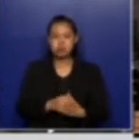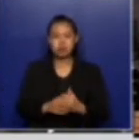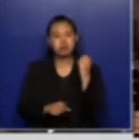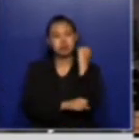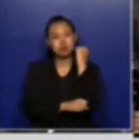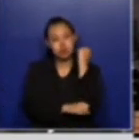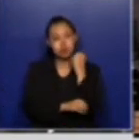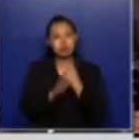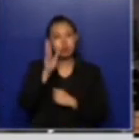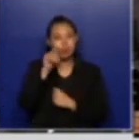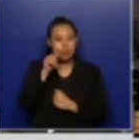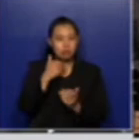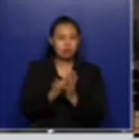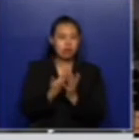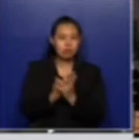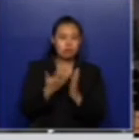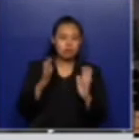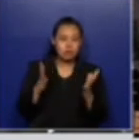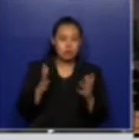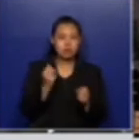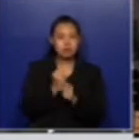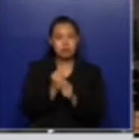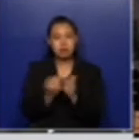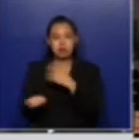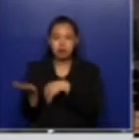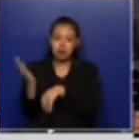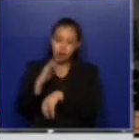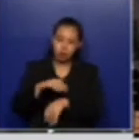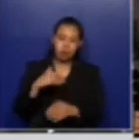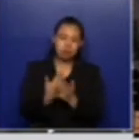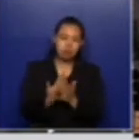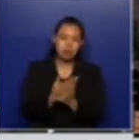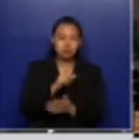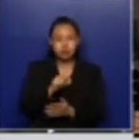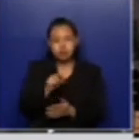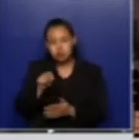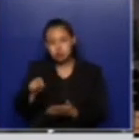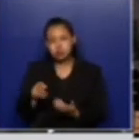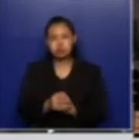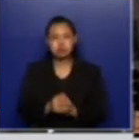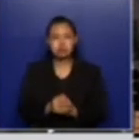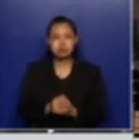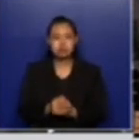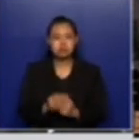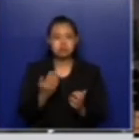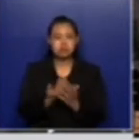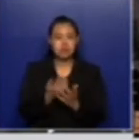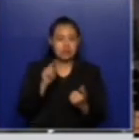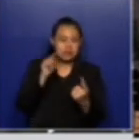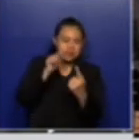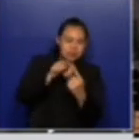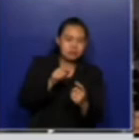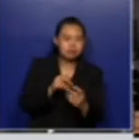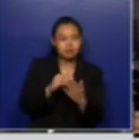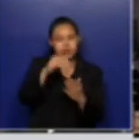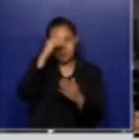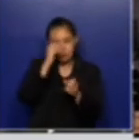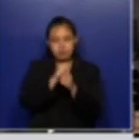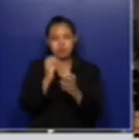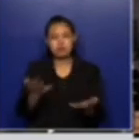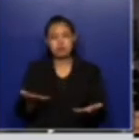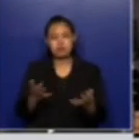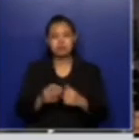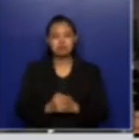นพ่อแม่ไม่มีเงินหาเช้ากินค่ำเนี่ยเขาจะมีโอกาสเข้าถึงในการศึกษาแบบนี้ไหมเมื่อกี้ดิฉันเ